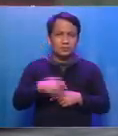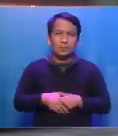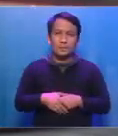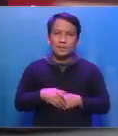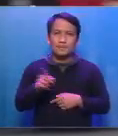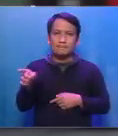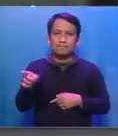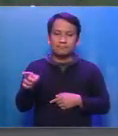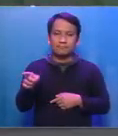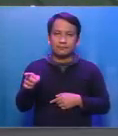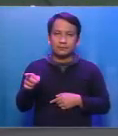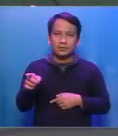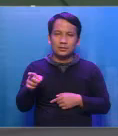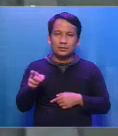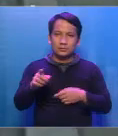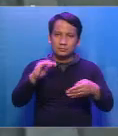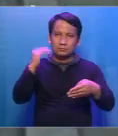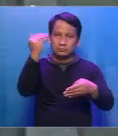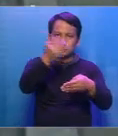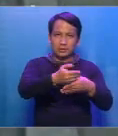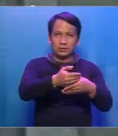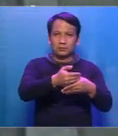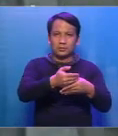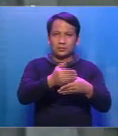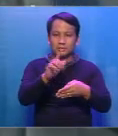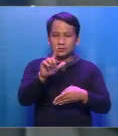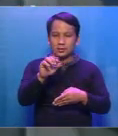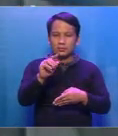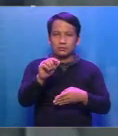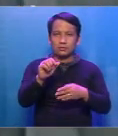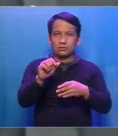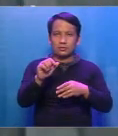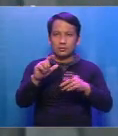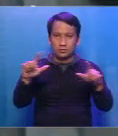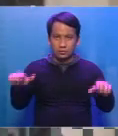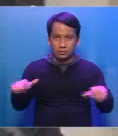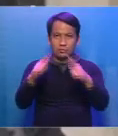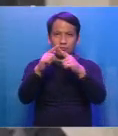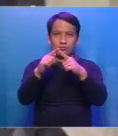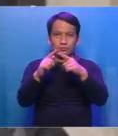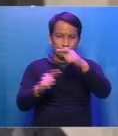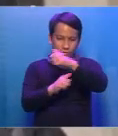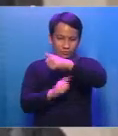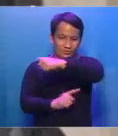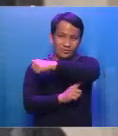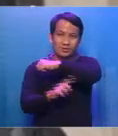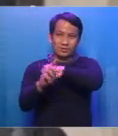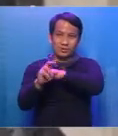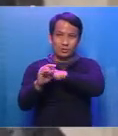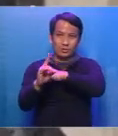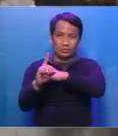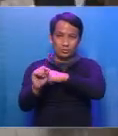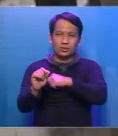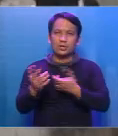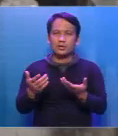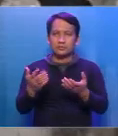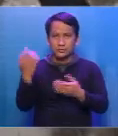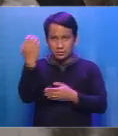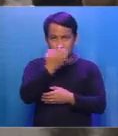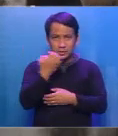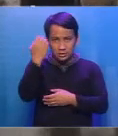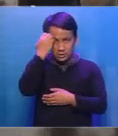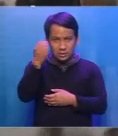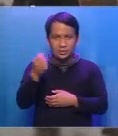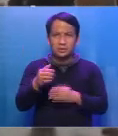Nagpatupad na ng Tier 4 level restrictions sa London, gayon din sa East at Southeast England hanggang sa pagtatapos ng taon. Ibig